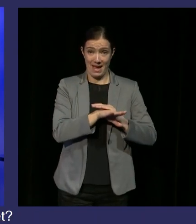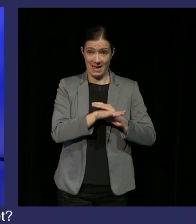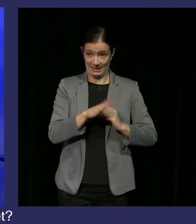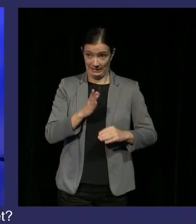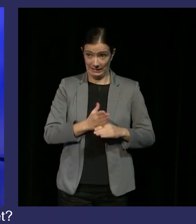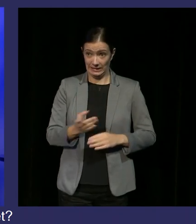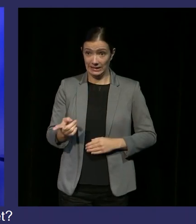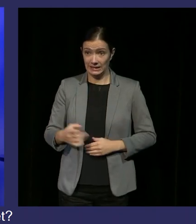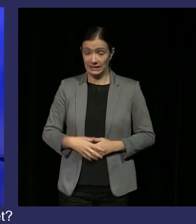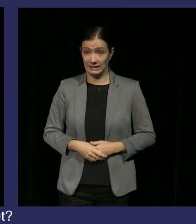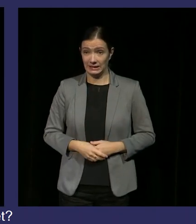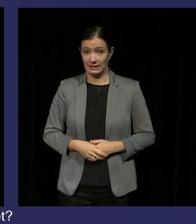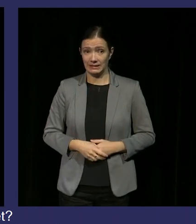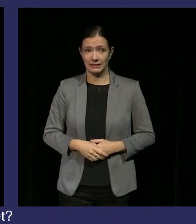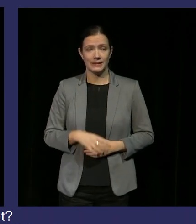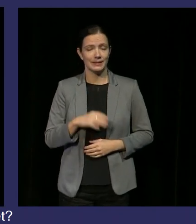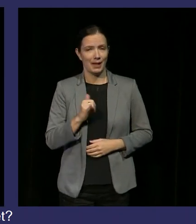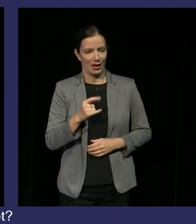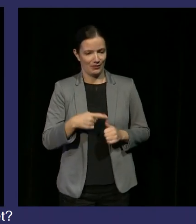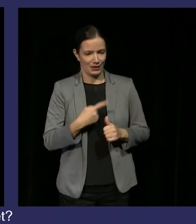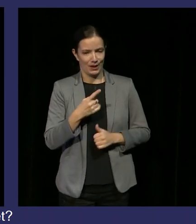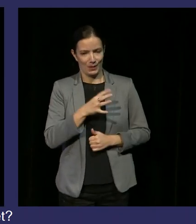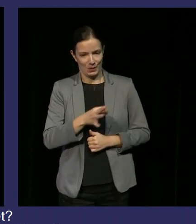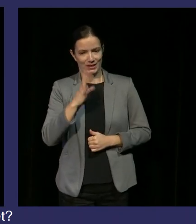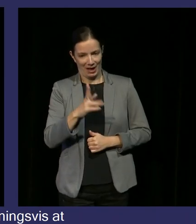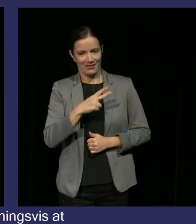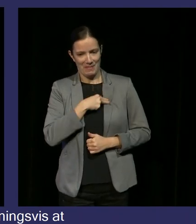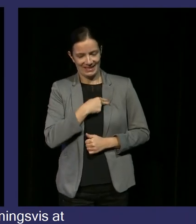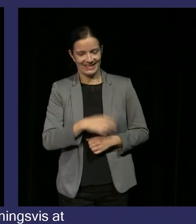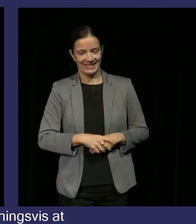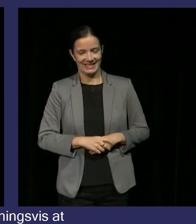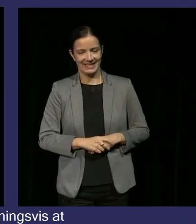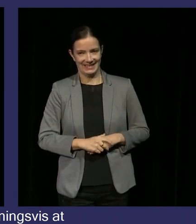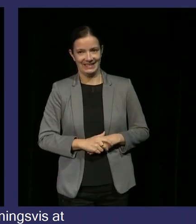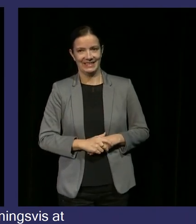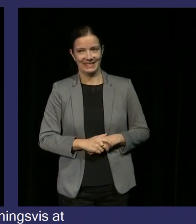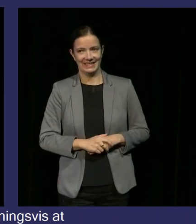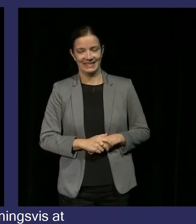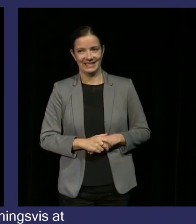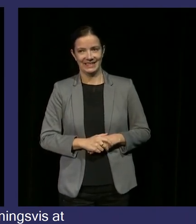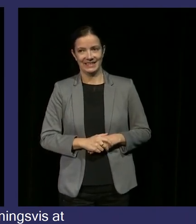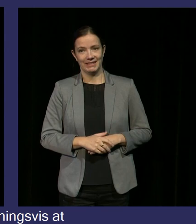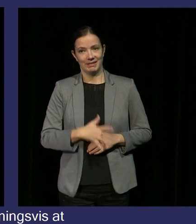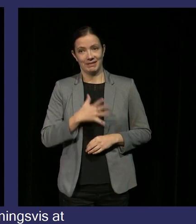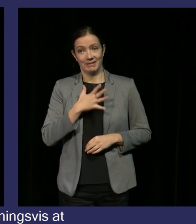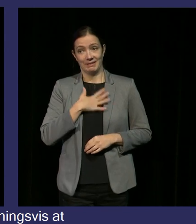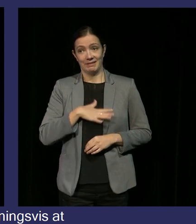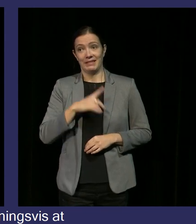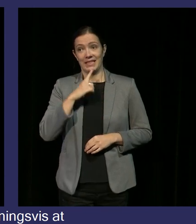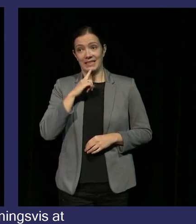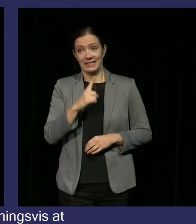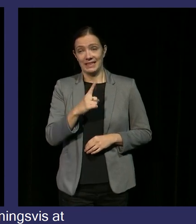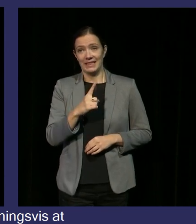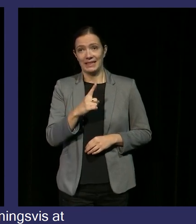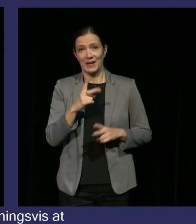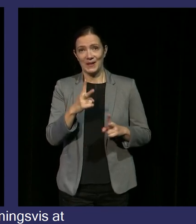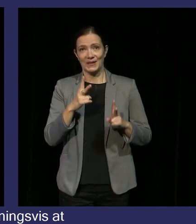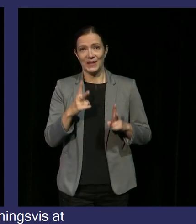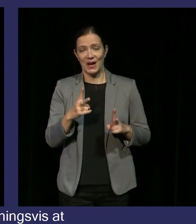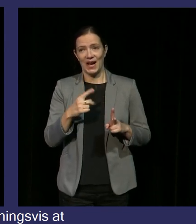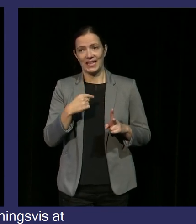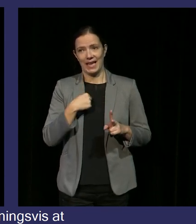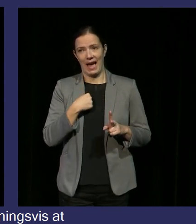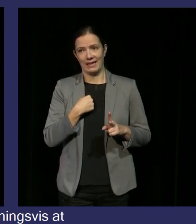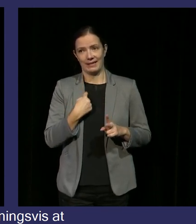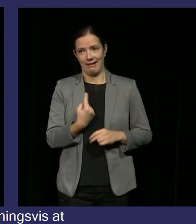Stemmer det? Ja, først tusen takk for prisen, da, må jeg si. Og så vil jeg også gjerne si innledningsvis at jeg ikke den